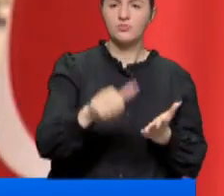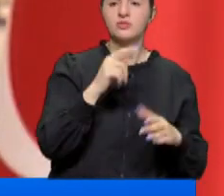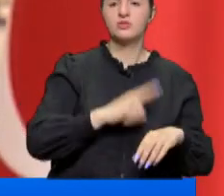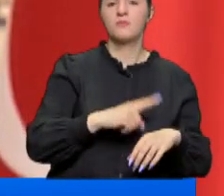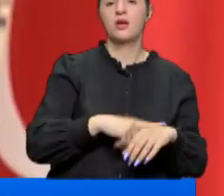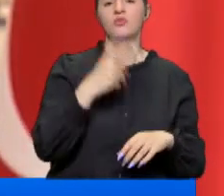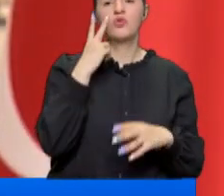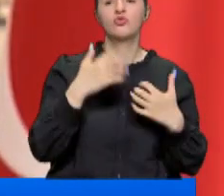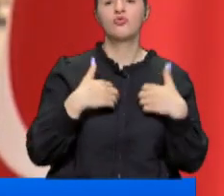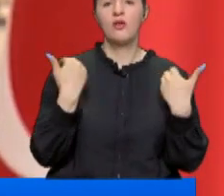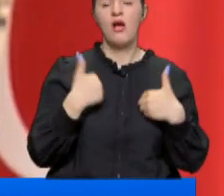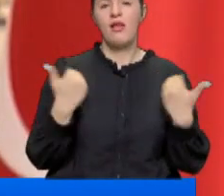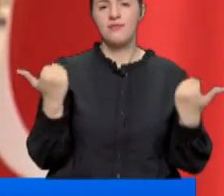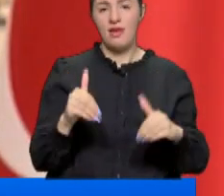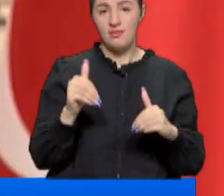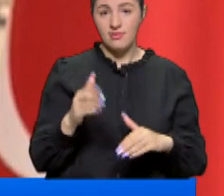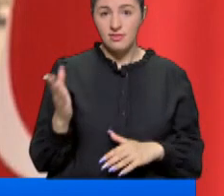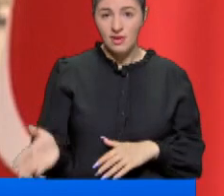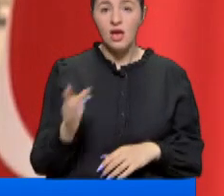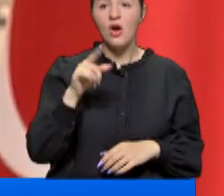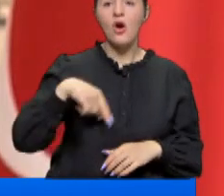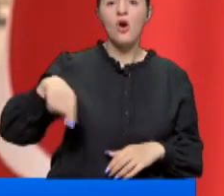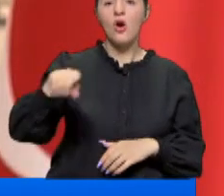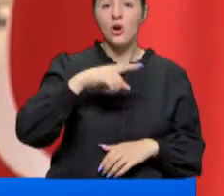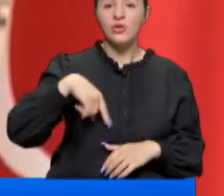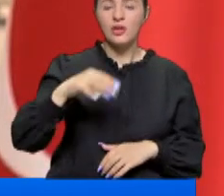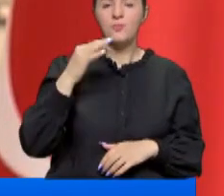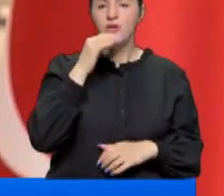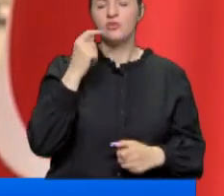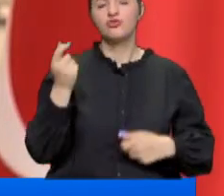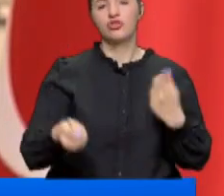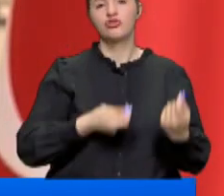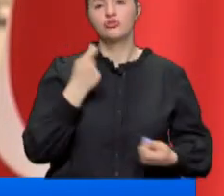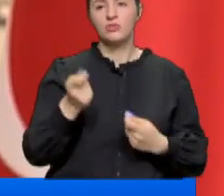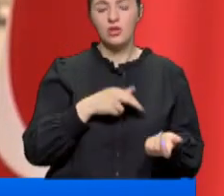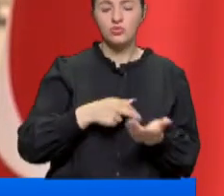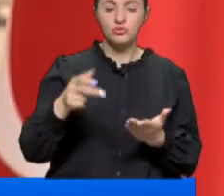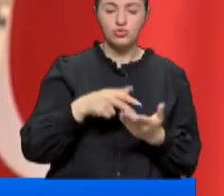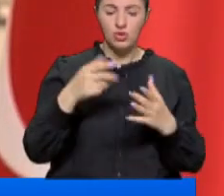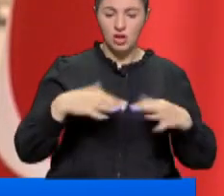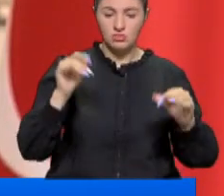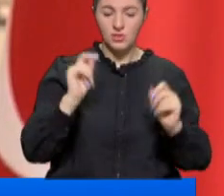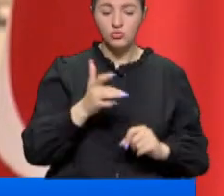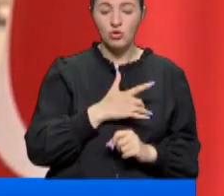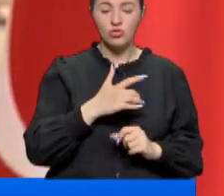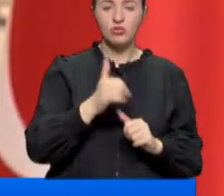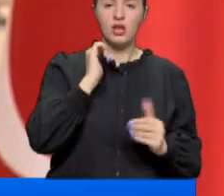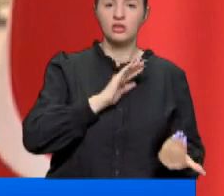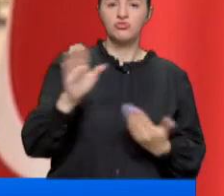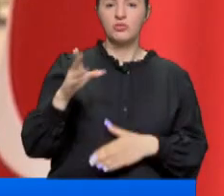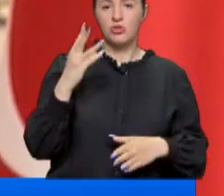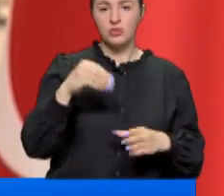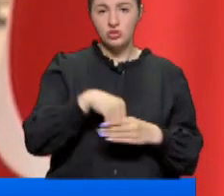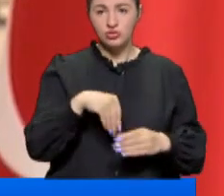zaman içinde güvenli hale geldiğinde oralarda da benzer çalışmaları yürüterek gönüllü geri